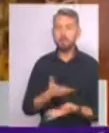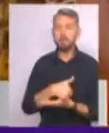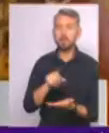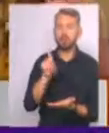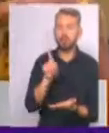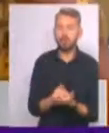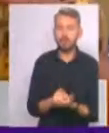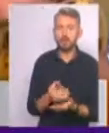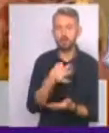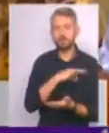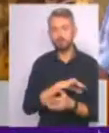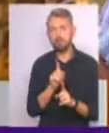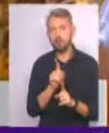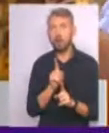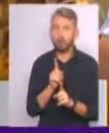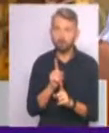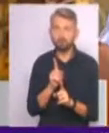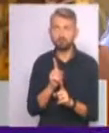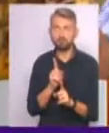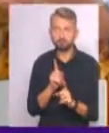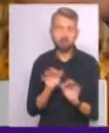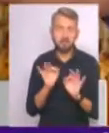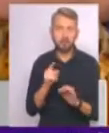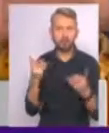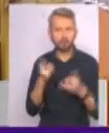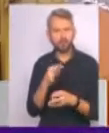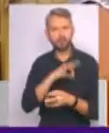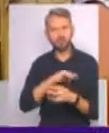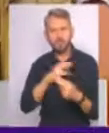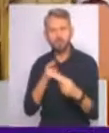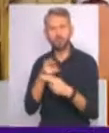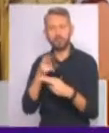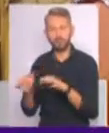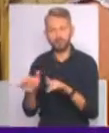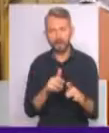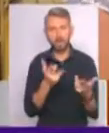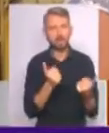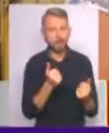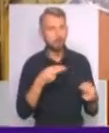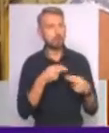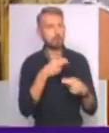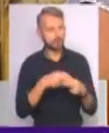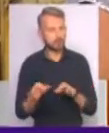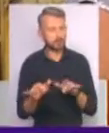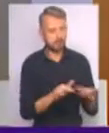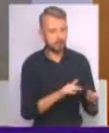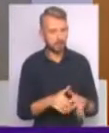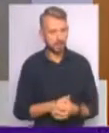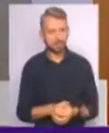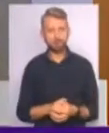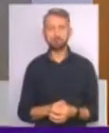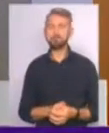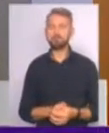повинні вжити, хоча так, тут теж необхідно вживати профілактичні... Звісно, профілактичні мероприятия. Пані